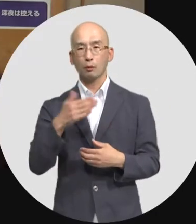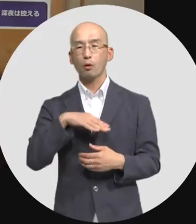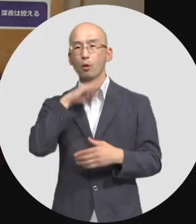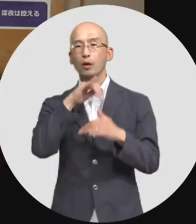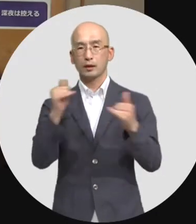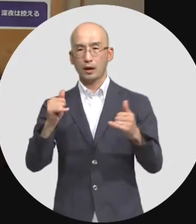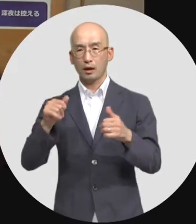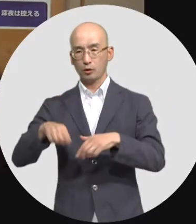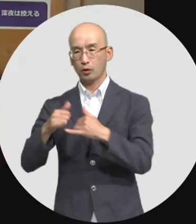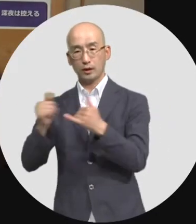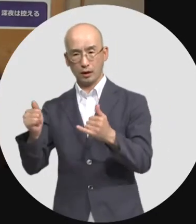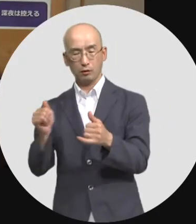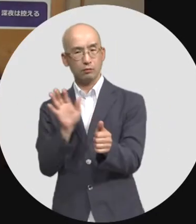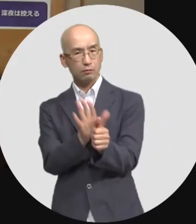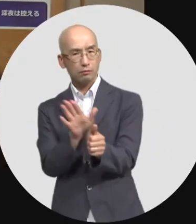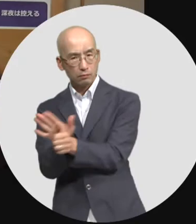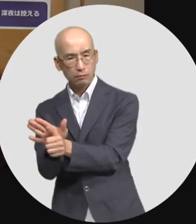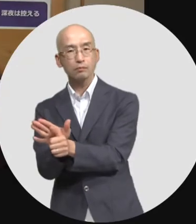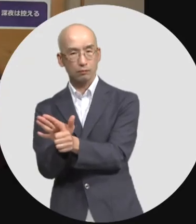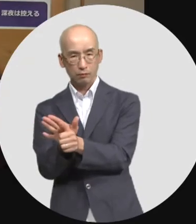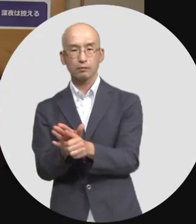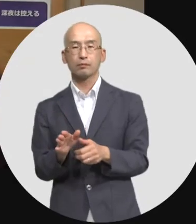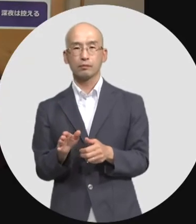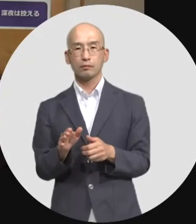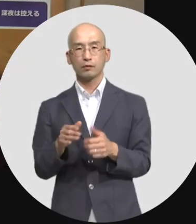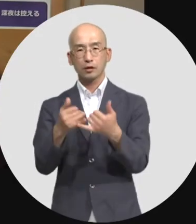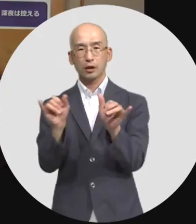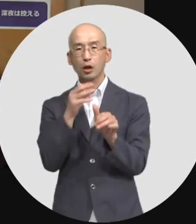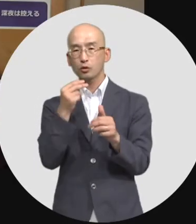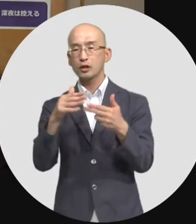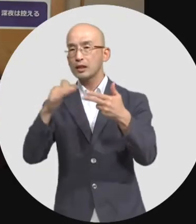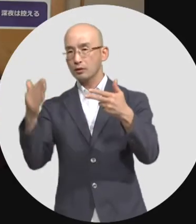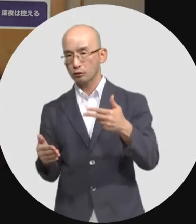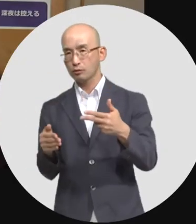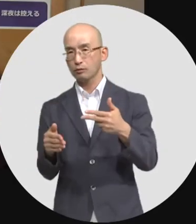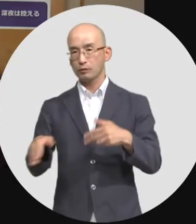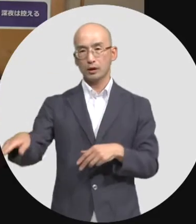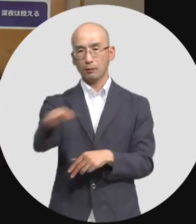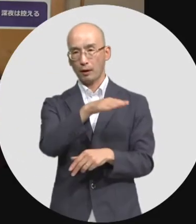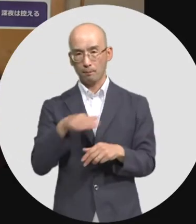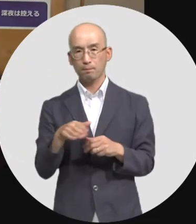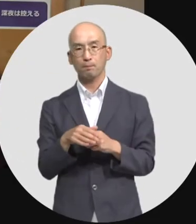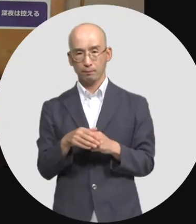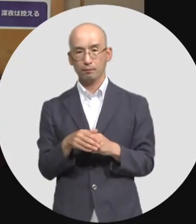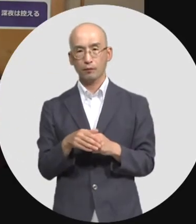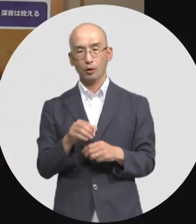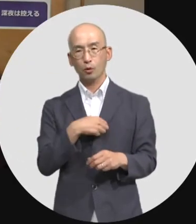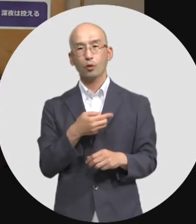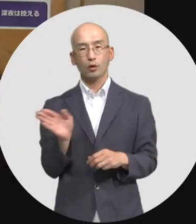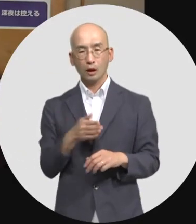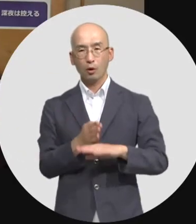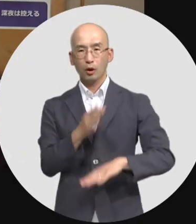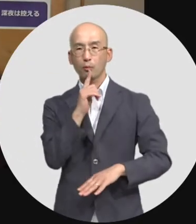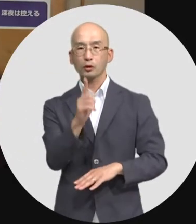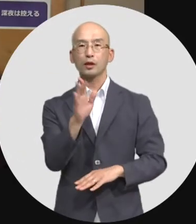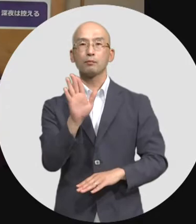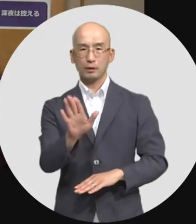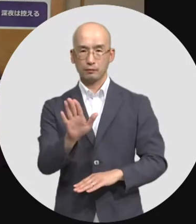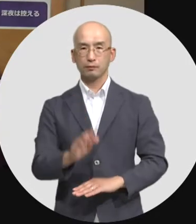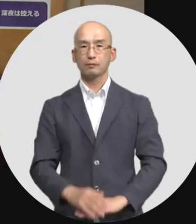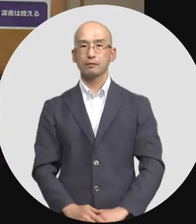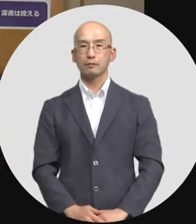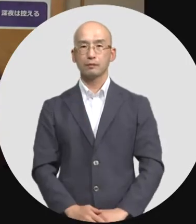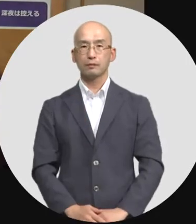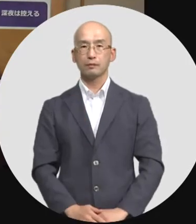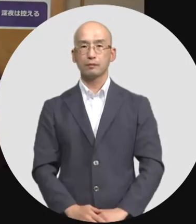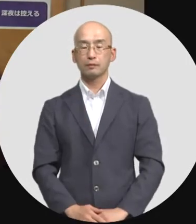齢者や障害のある方を支えていただいております社会福祉の皆様に対しまして、心から御礼を申し上げたいと思います。